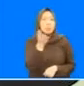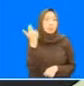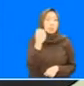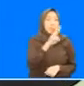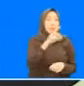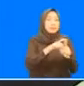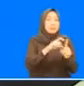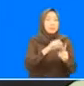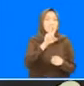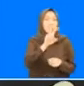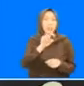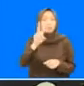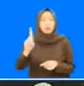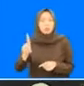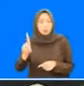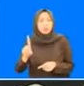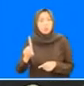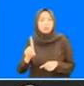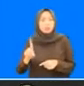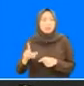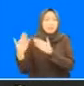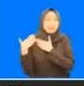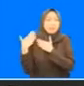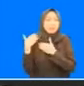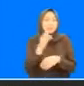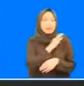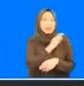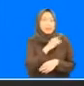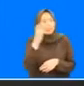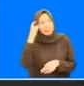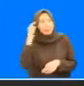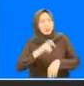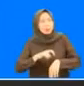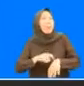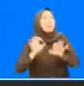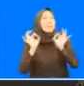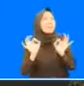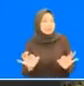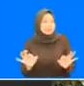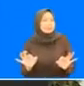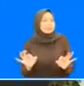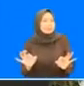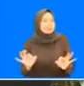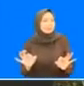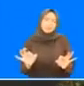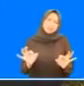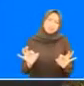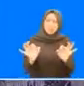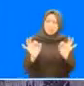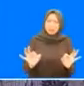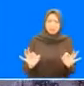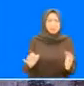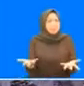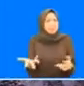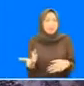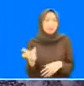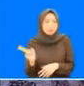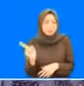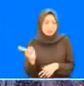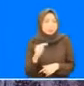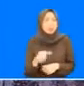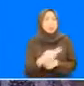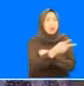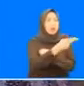2021, menurut saya momentumnya sangat tepat. Karena kita di Indonesia dan semua